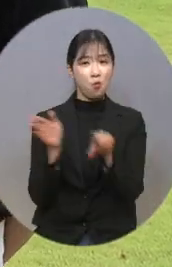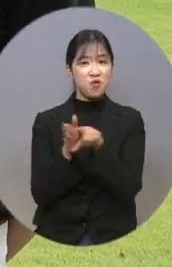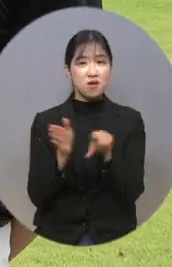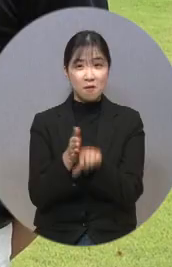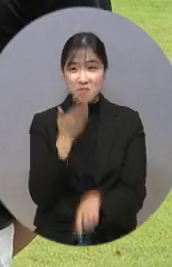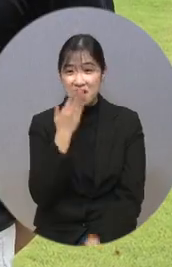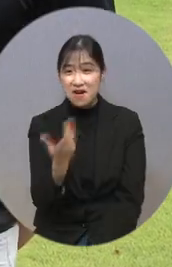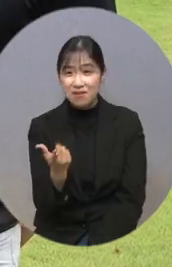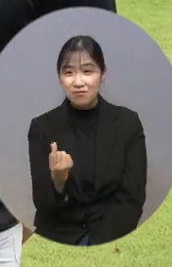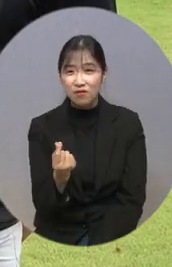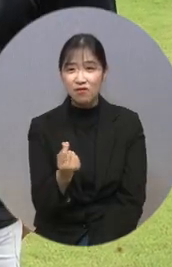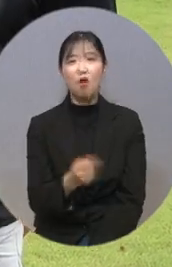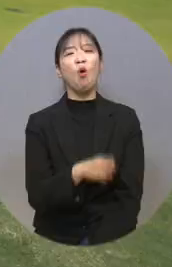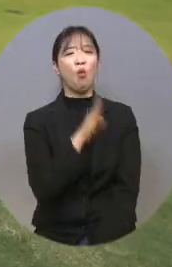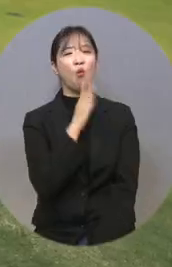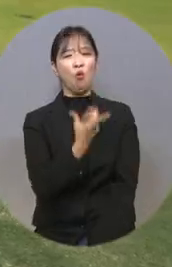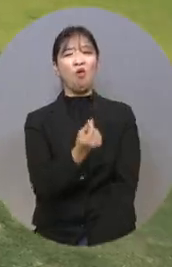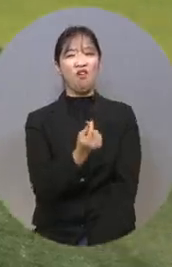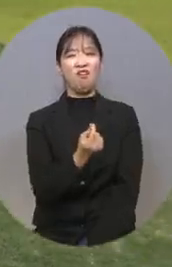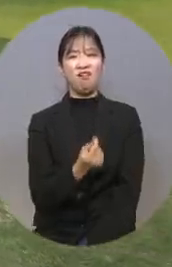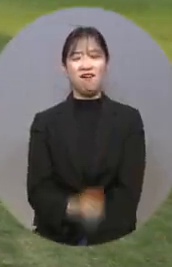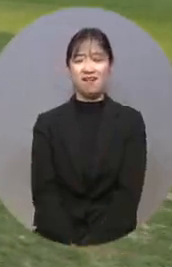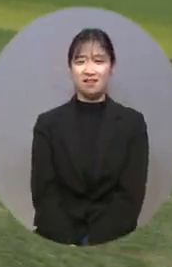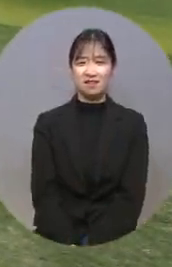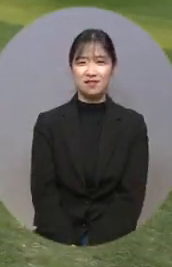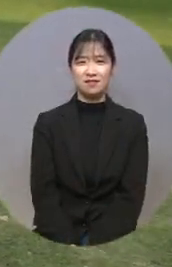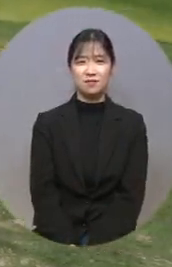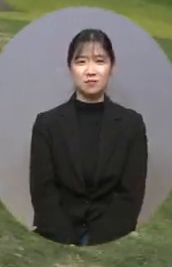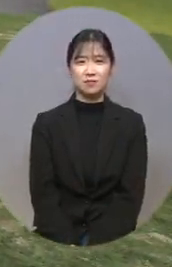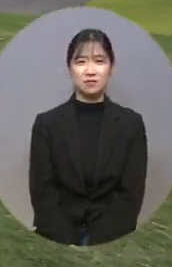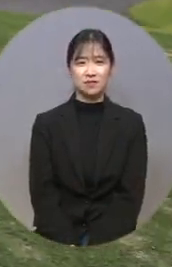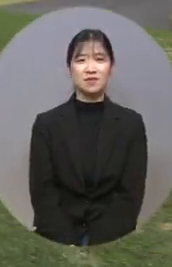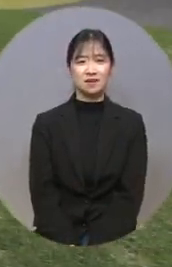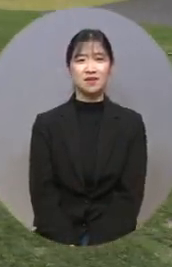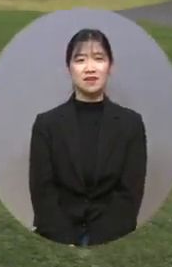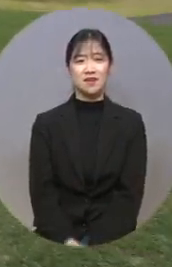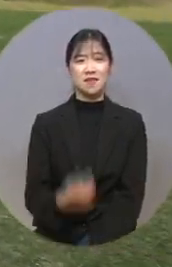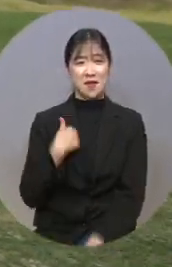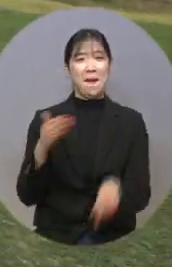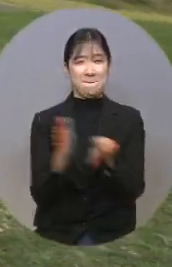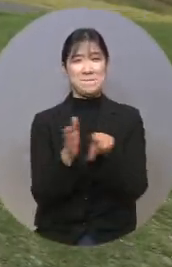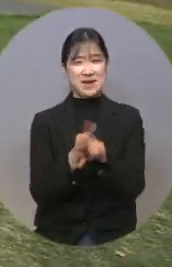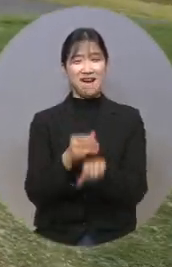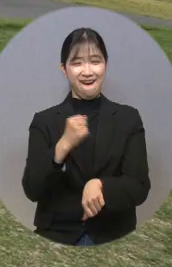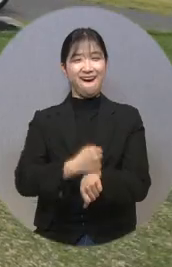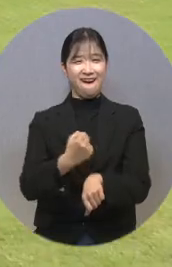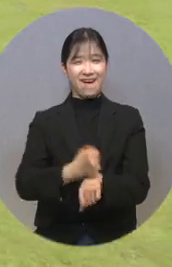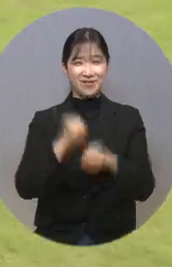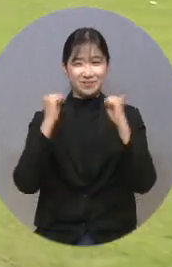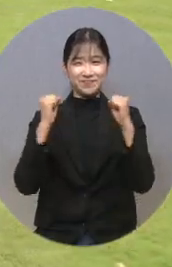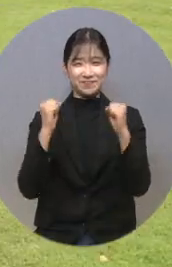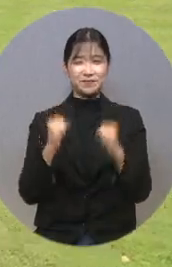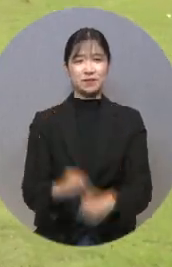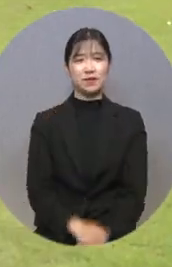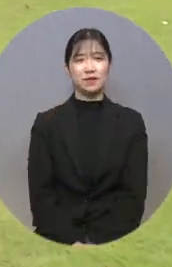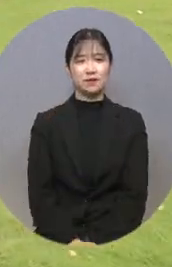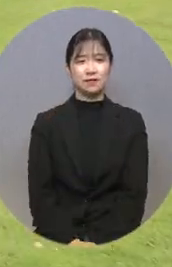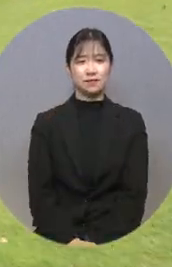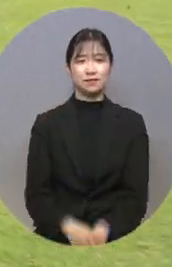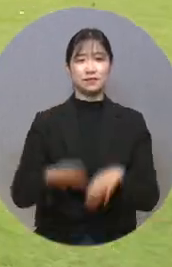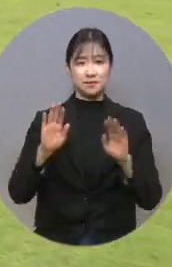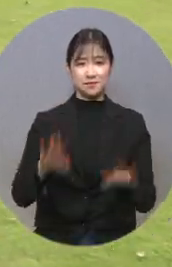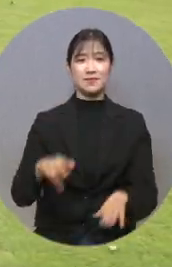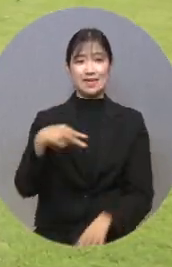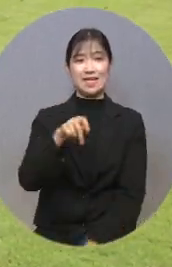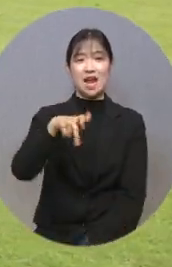믿고 가도 되겠지? 네, 믿고 가야겠네요. 나이스! 믿고 가, 오빠! 화이팅! 우와. 나이스! 그러면 이제 세컨을 남자들이